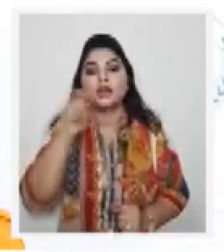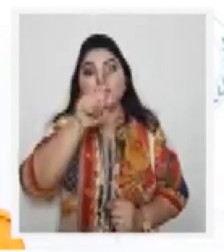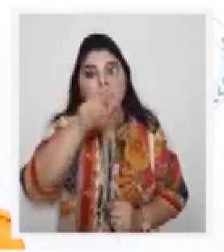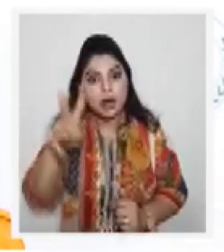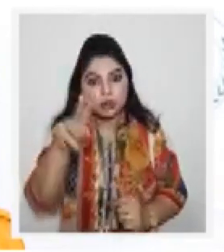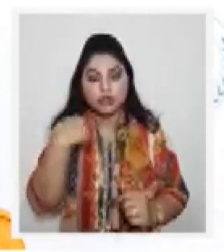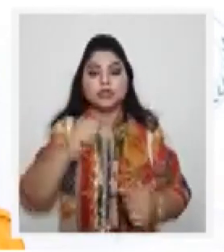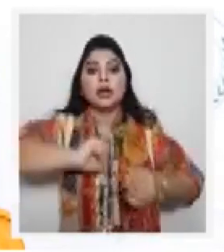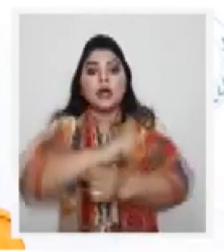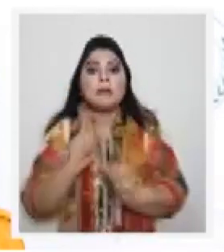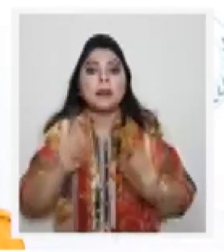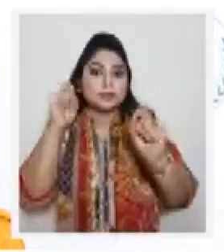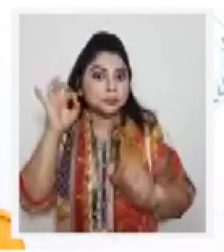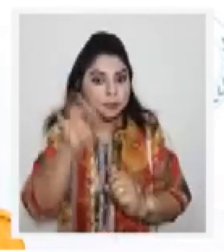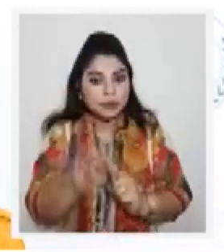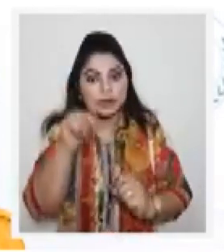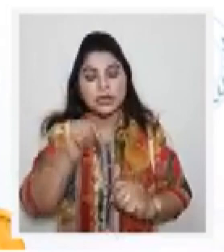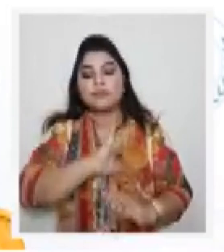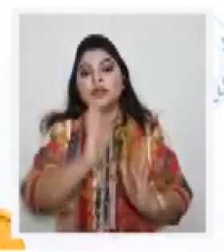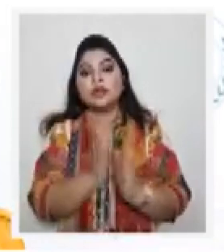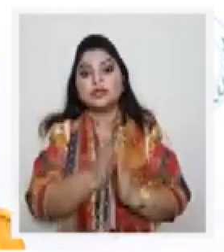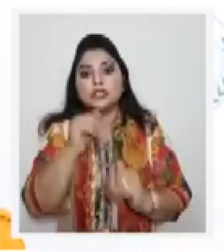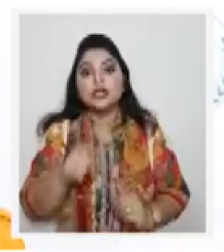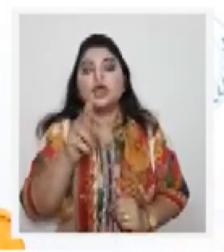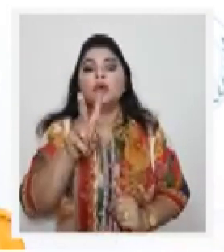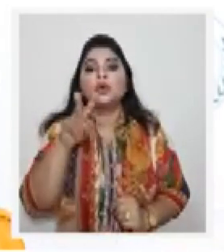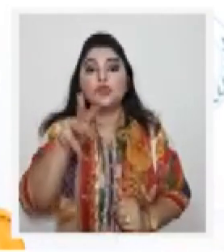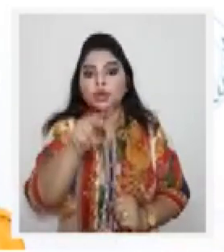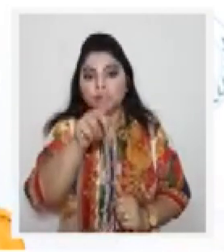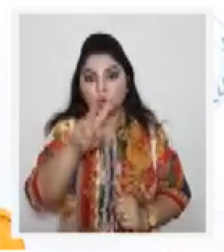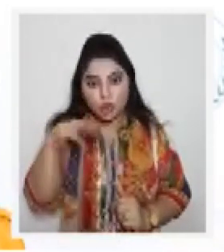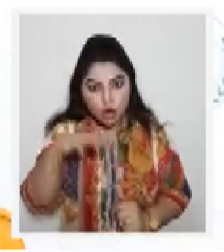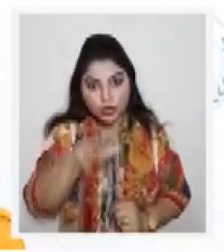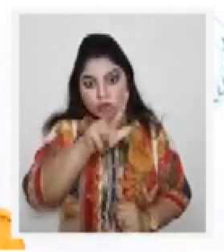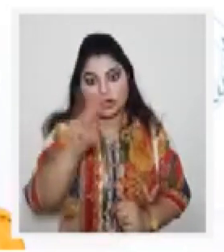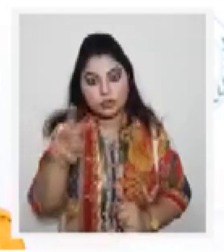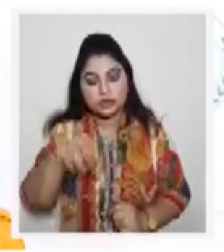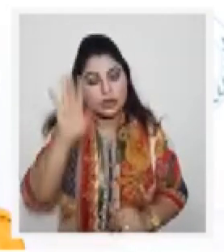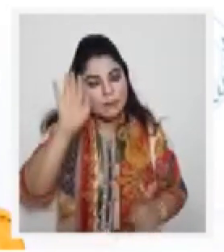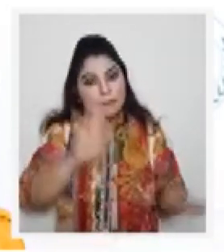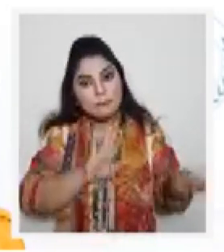জন। বিশ্বে ২৪ ঘন্টায় শনাক্ত হয়েছে ১৭৭,১২ জন এবং এ পর্যন্ত